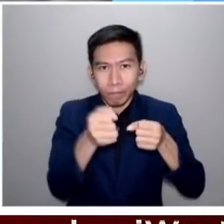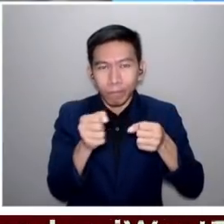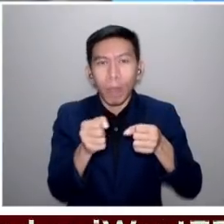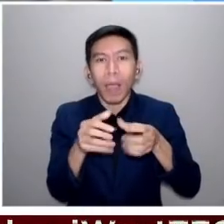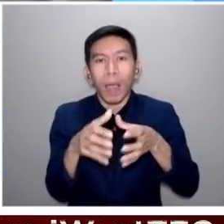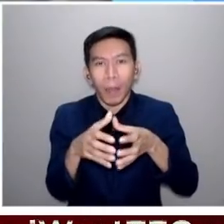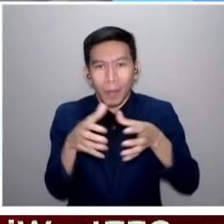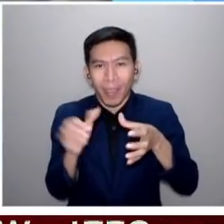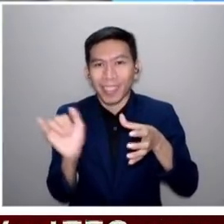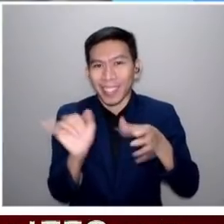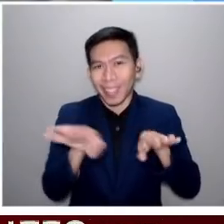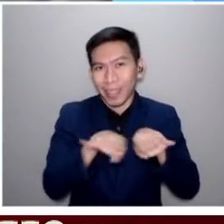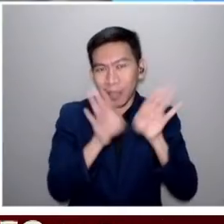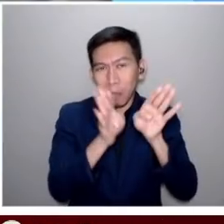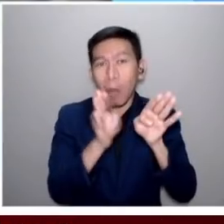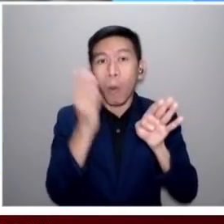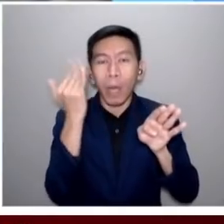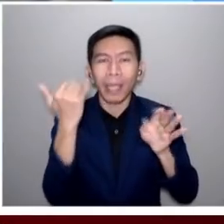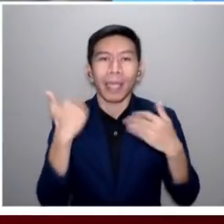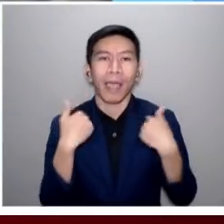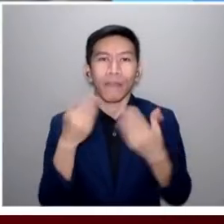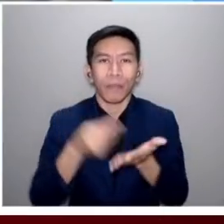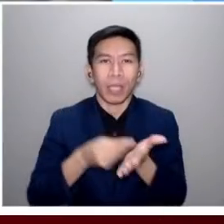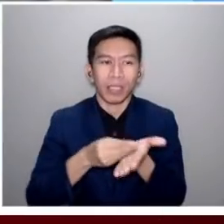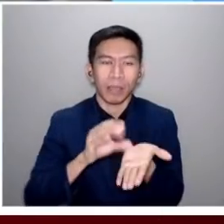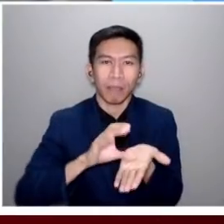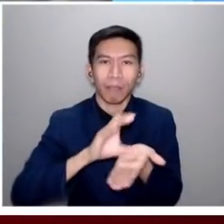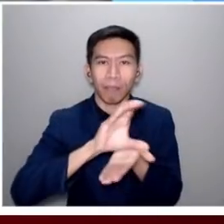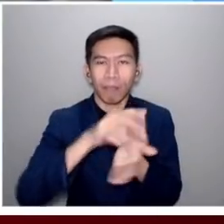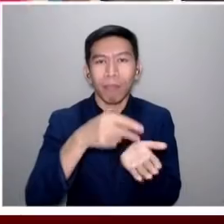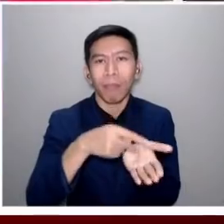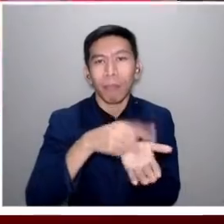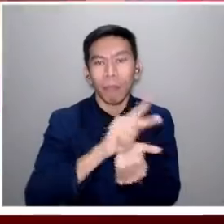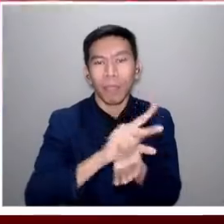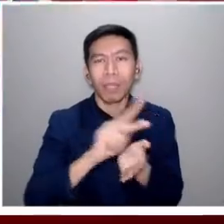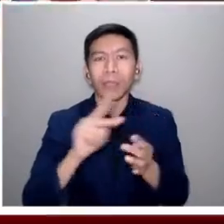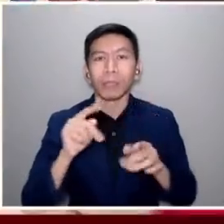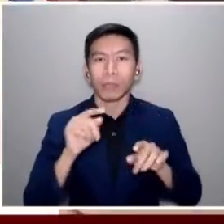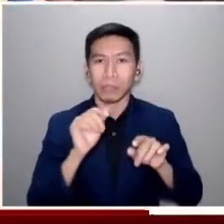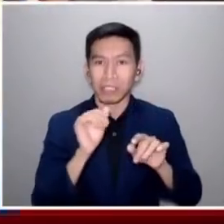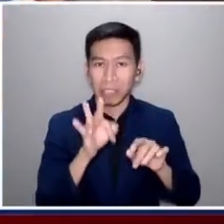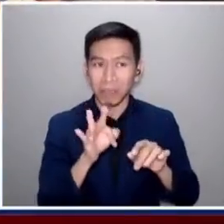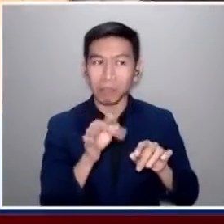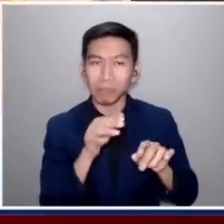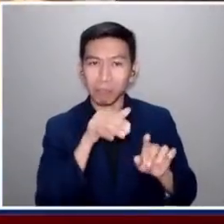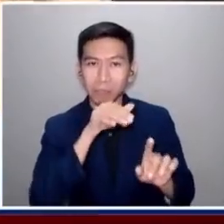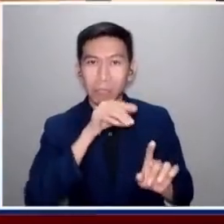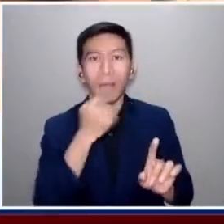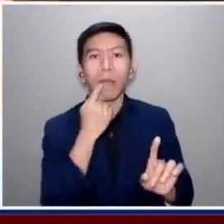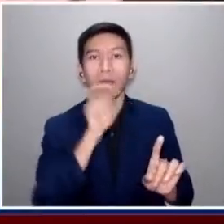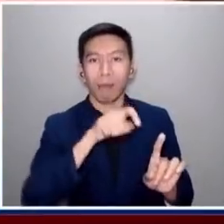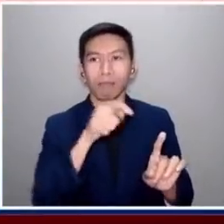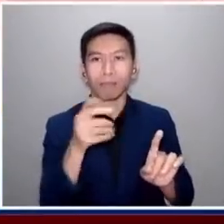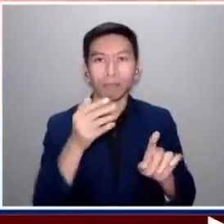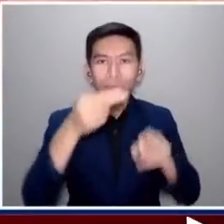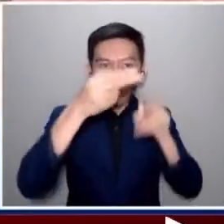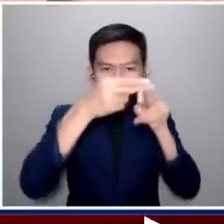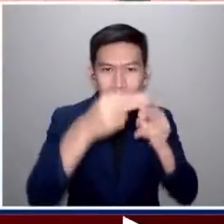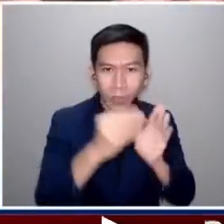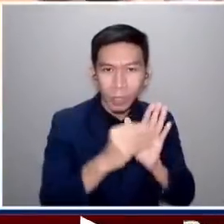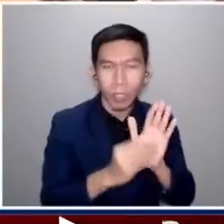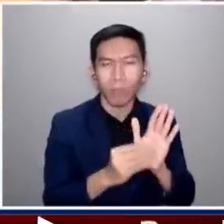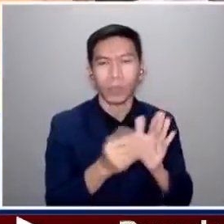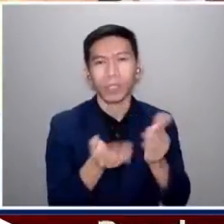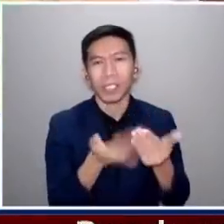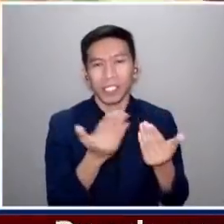kung ito lang ang ipapakuha natin ay magagawa ng barangayan. Dagdag ni Yusek Epimaco Densing, yun lang ang